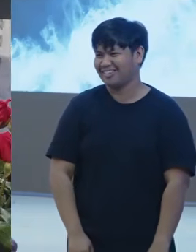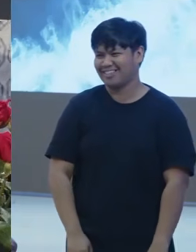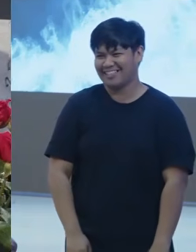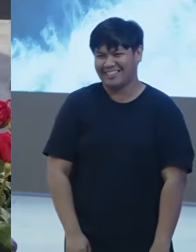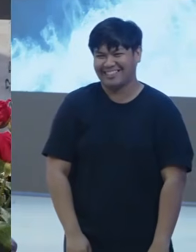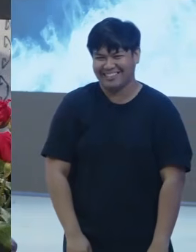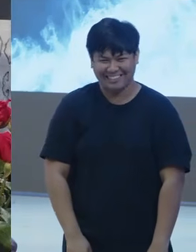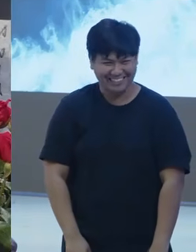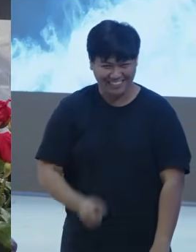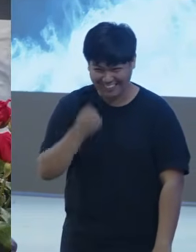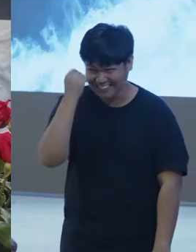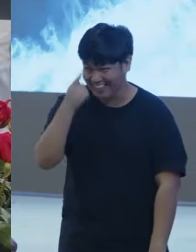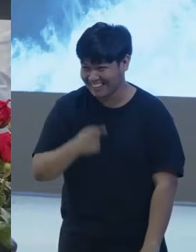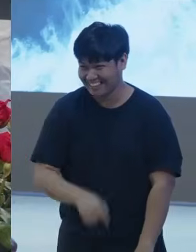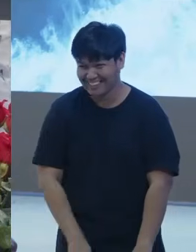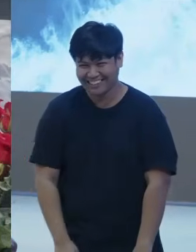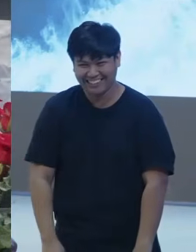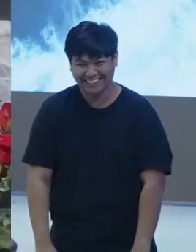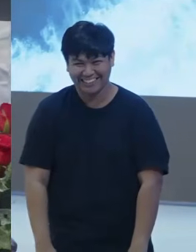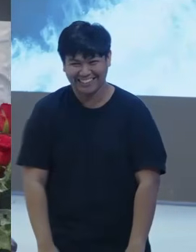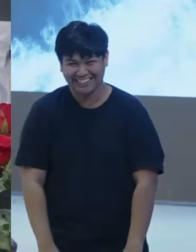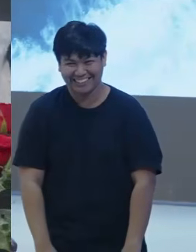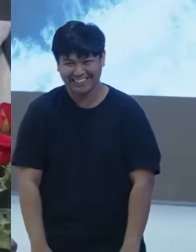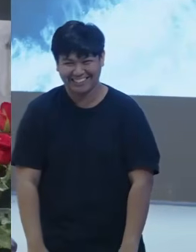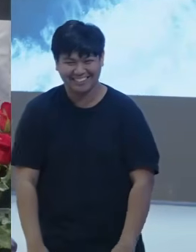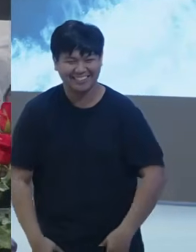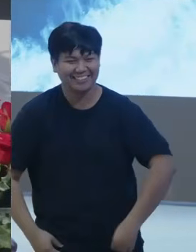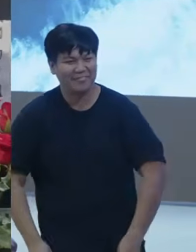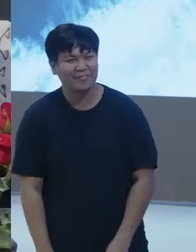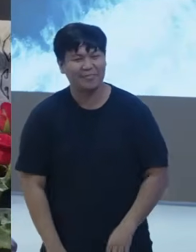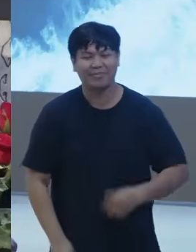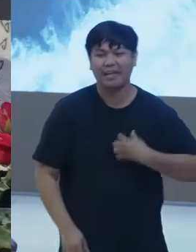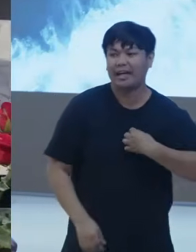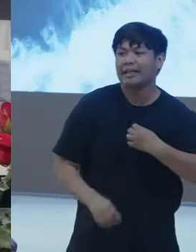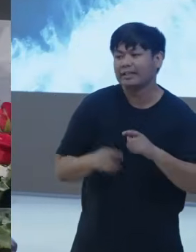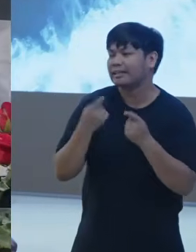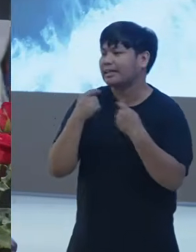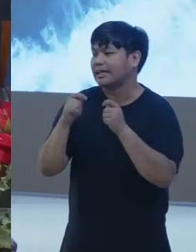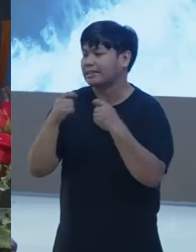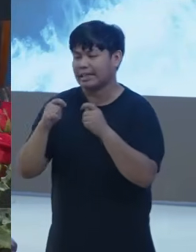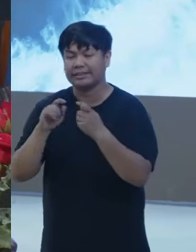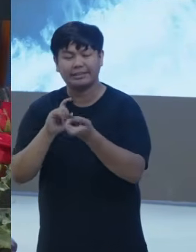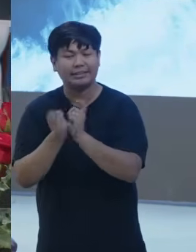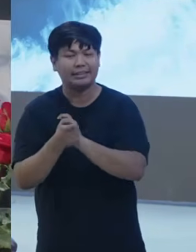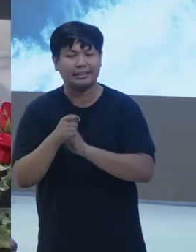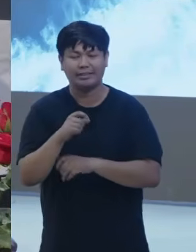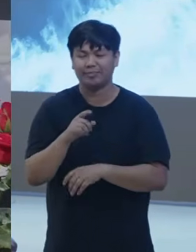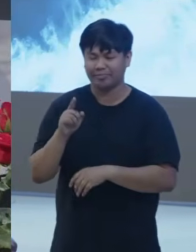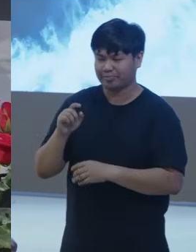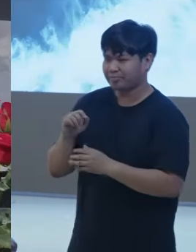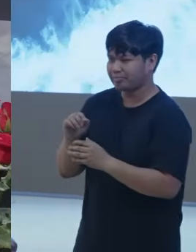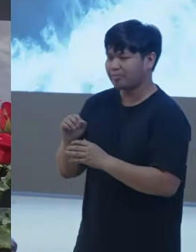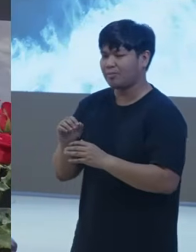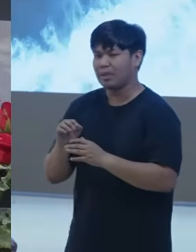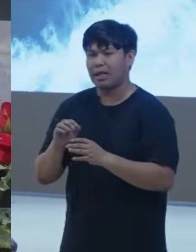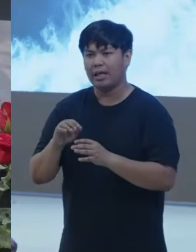So, siguro, pabaguhin ko na konting lingwahe para medyo makuha natin yung feeling. No?